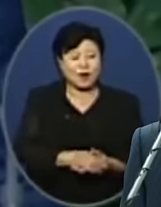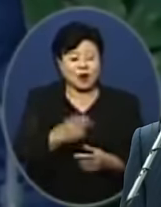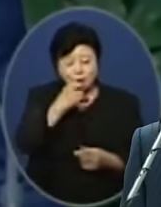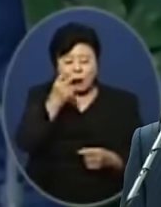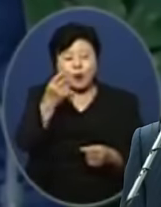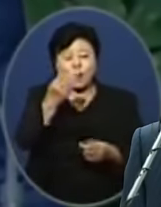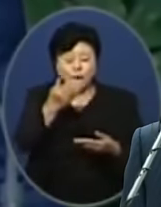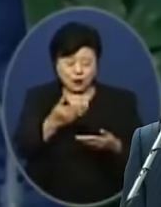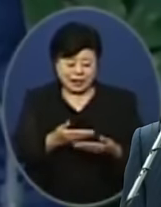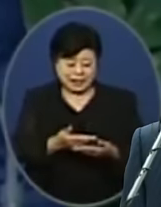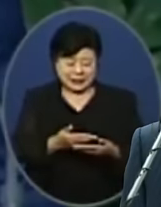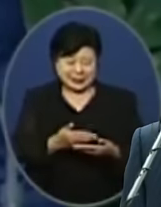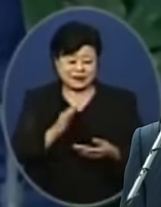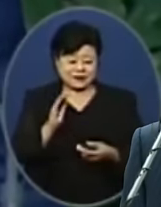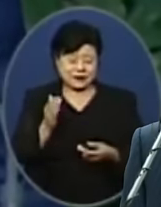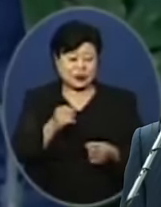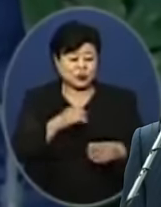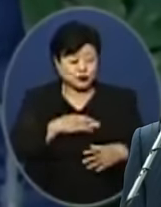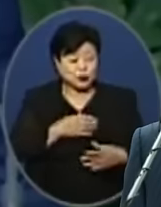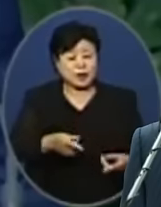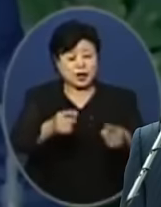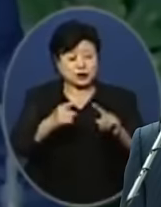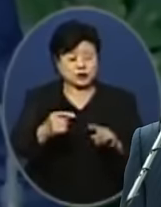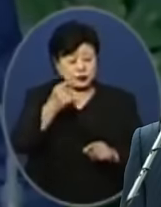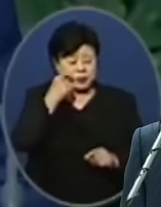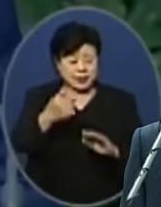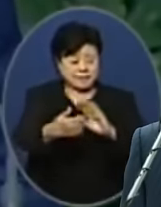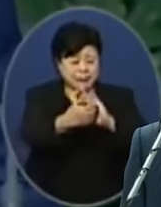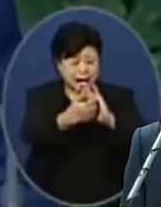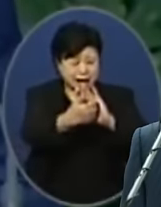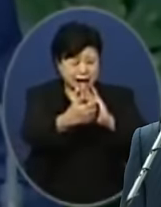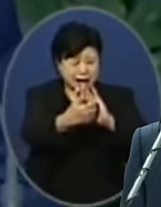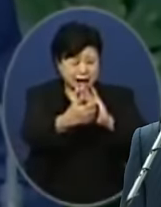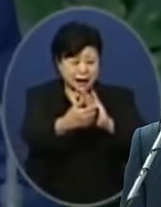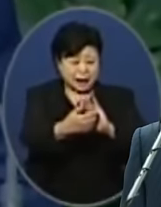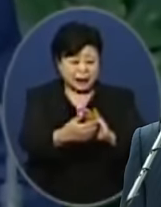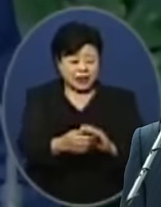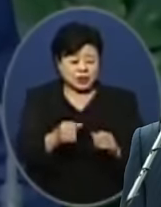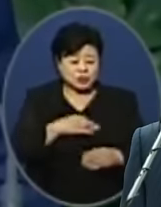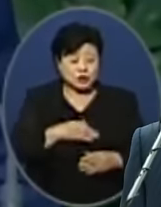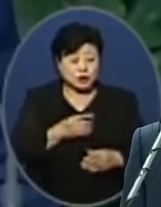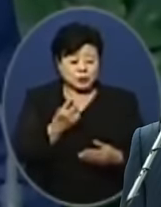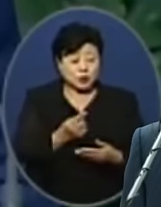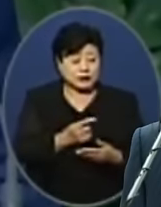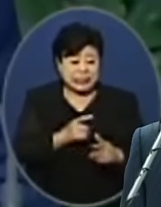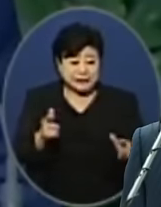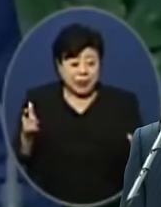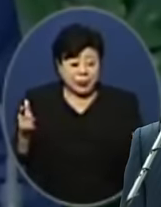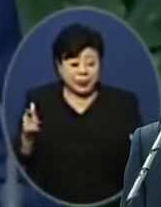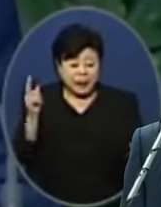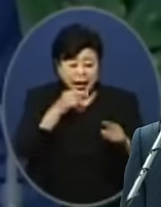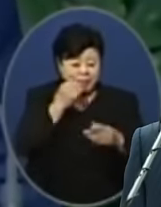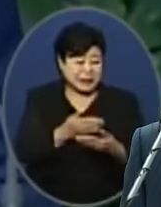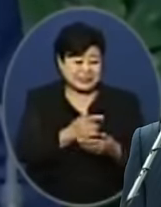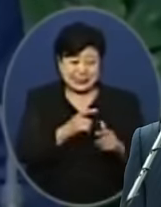보호하고 있으면 두려움이 들어오지 못하고, 두려움이 들어오지 못하면 해를 받지 않습니다.